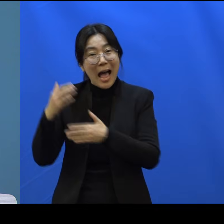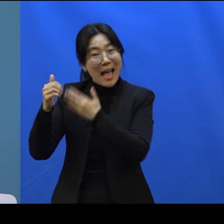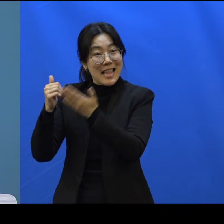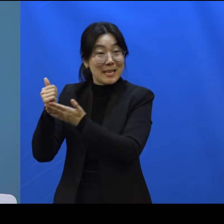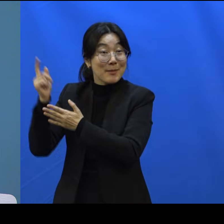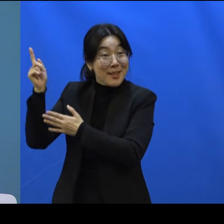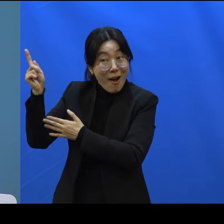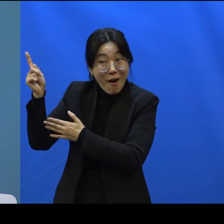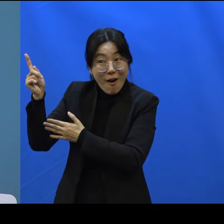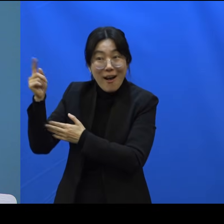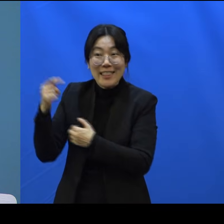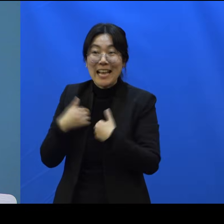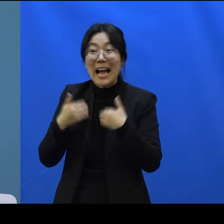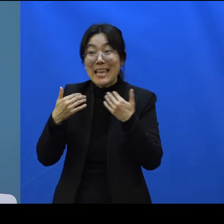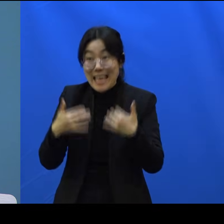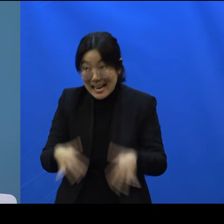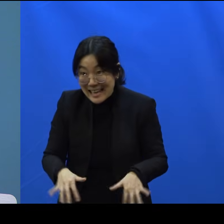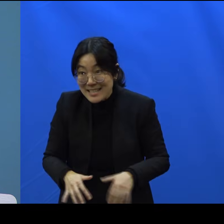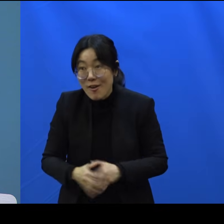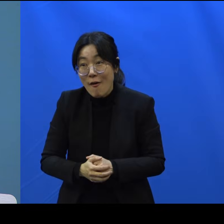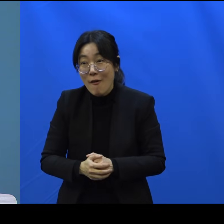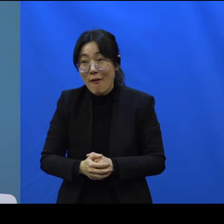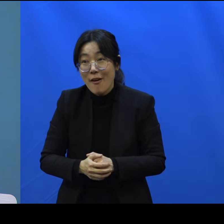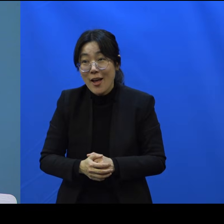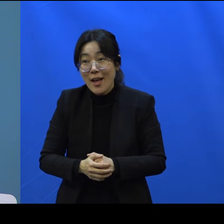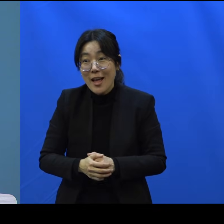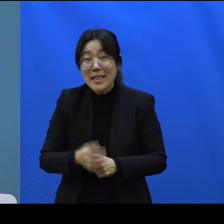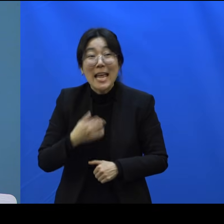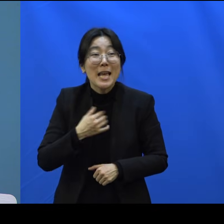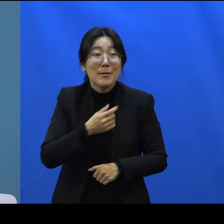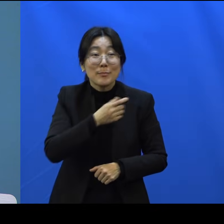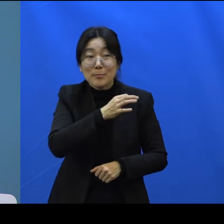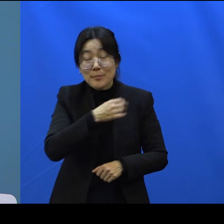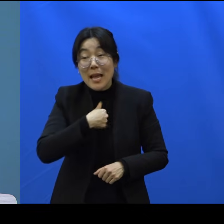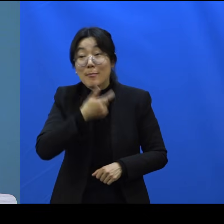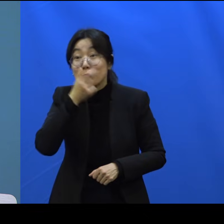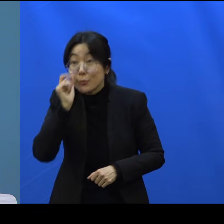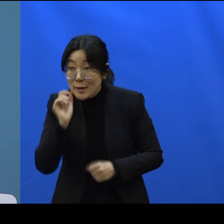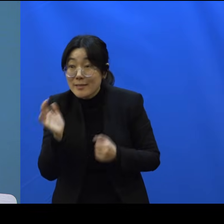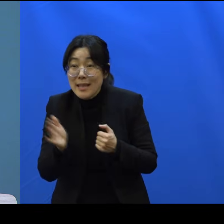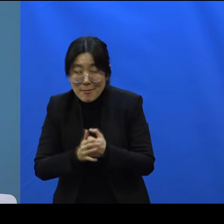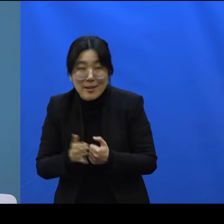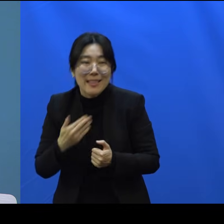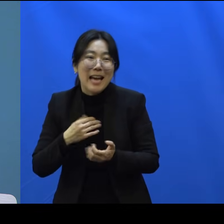쓰십니다. 우리 100번, 1000번도 들었던 얘기입니다.